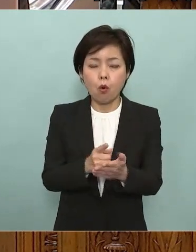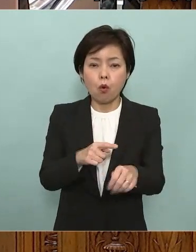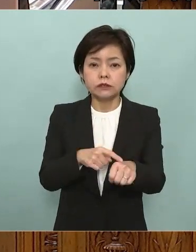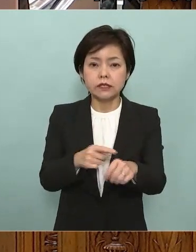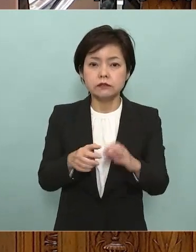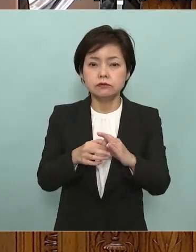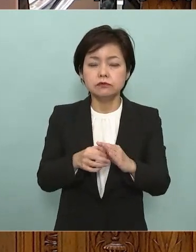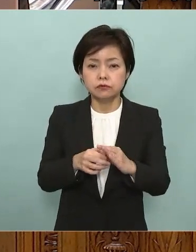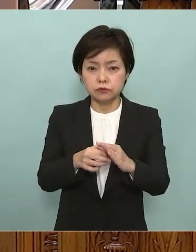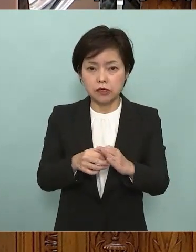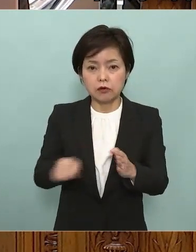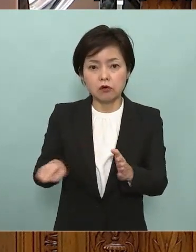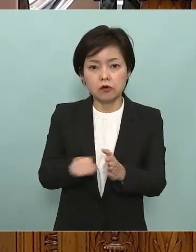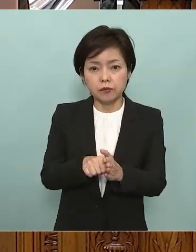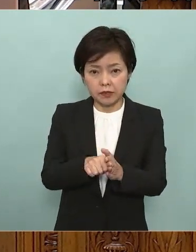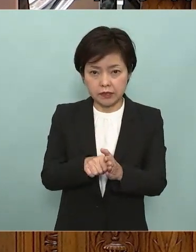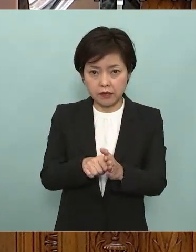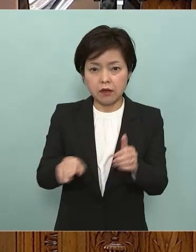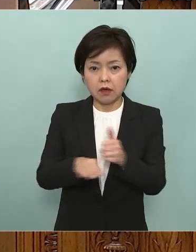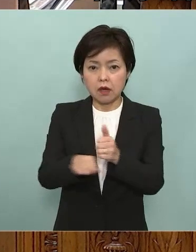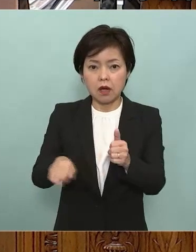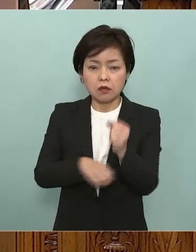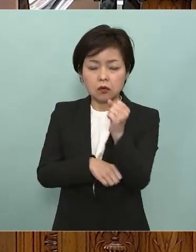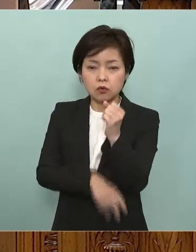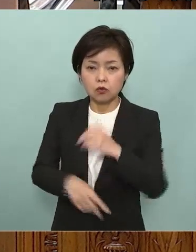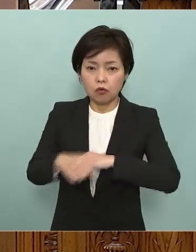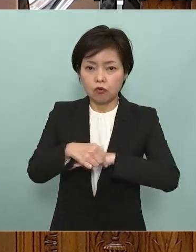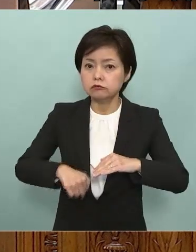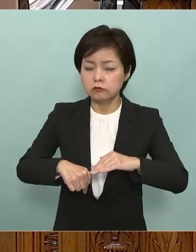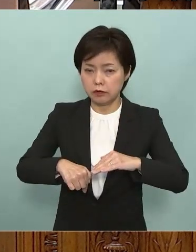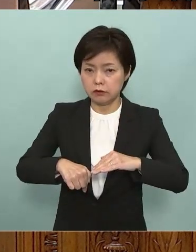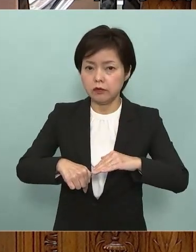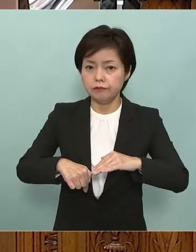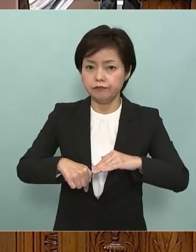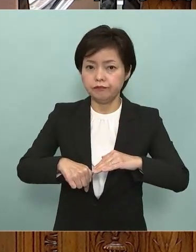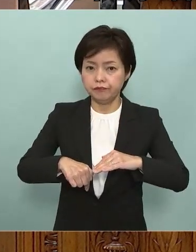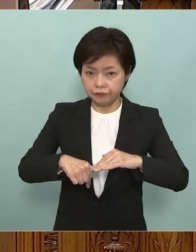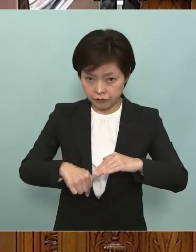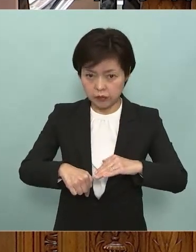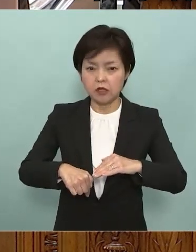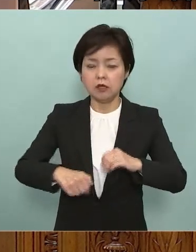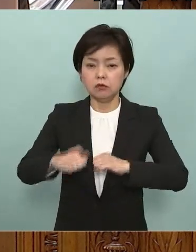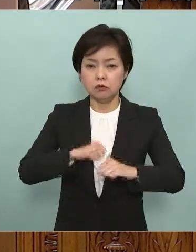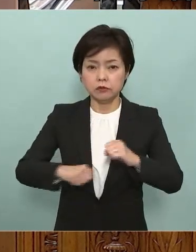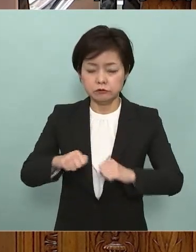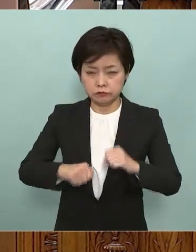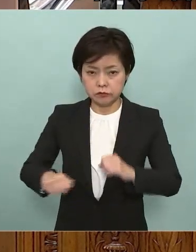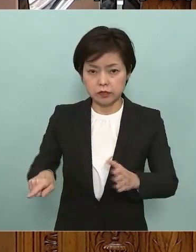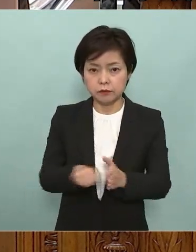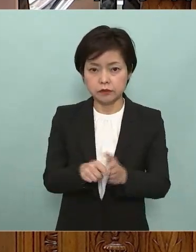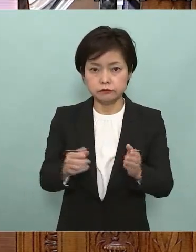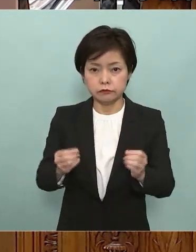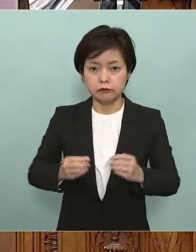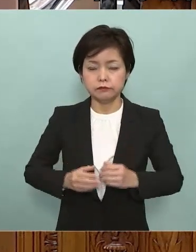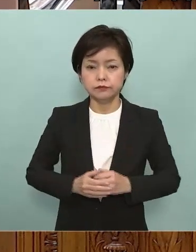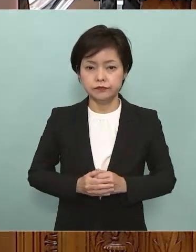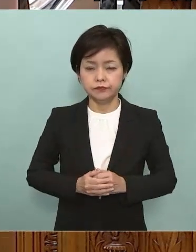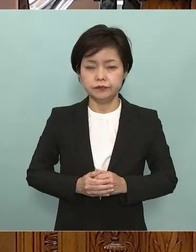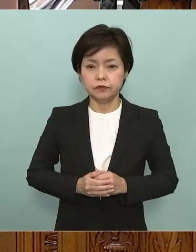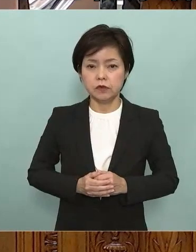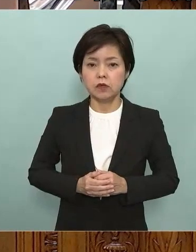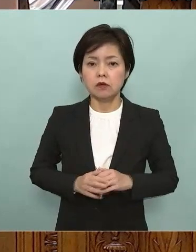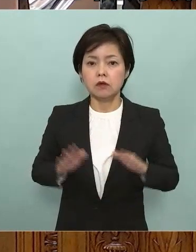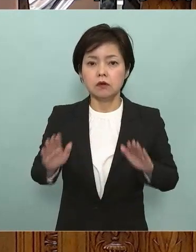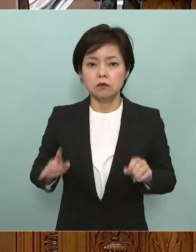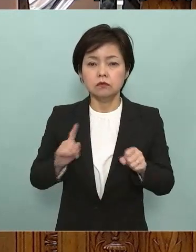までも環境基本計画において具体的に位置づけ取り組んできたところであり、本年